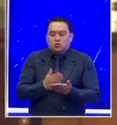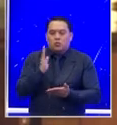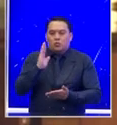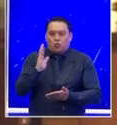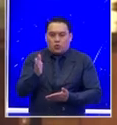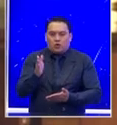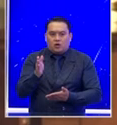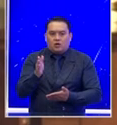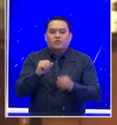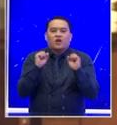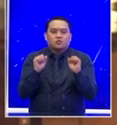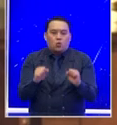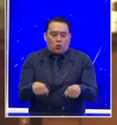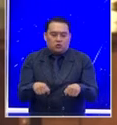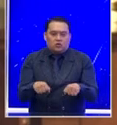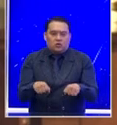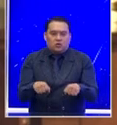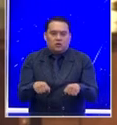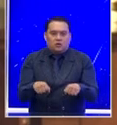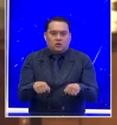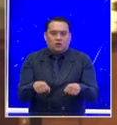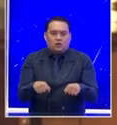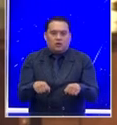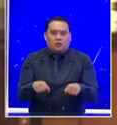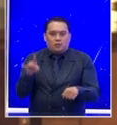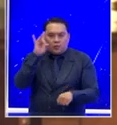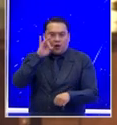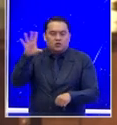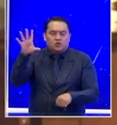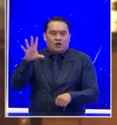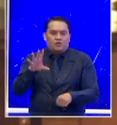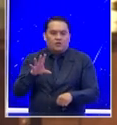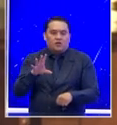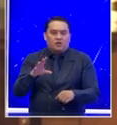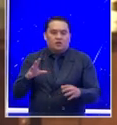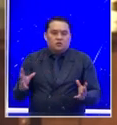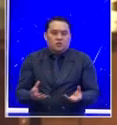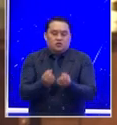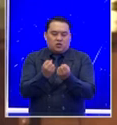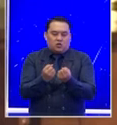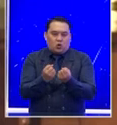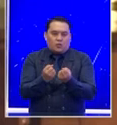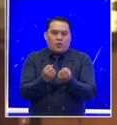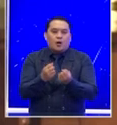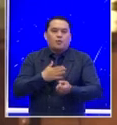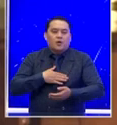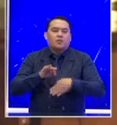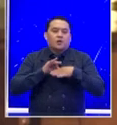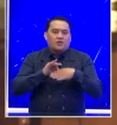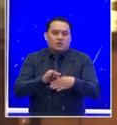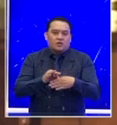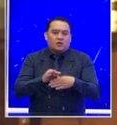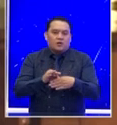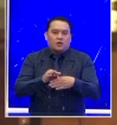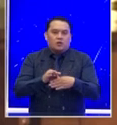будет возможность прославить Пасху Божью спасительную. Мы проведем